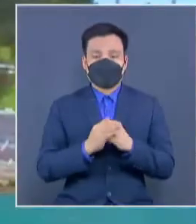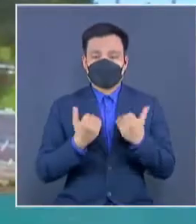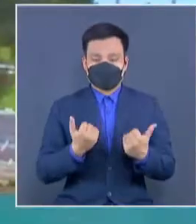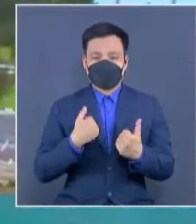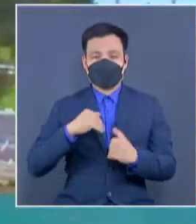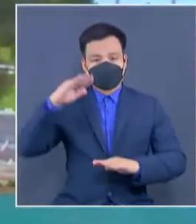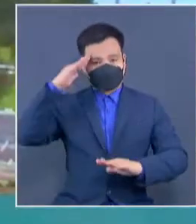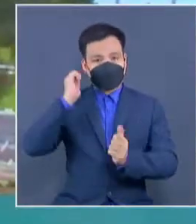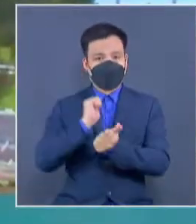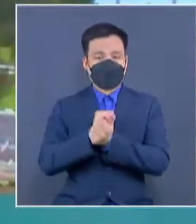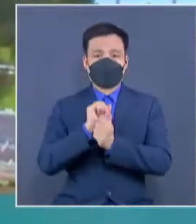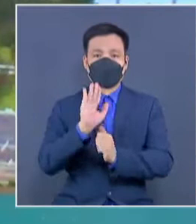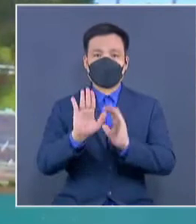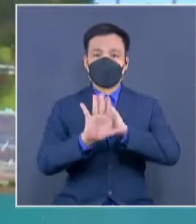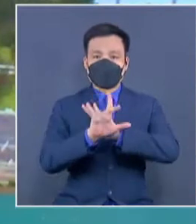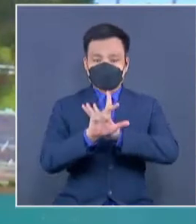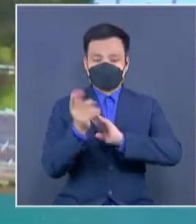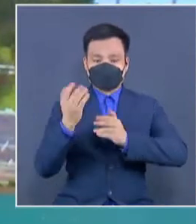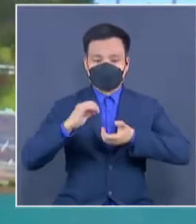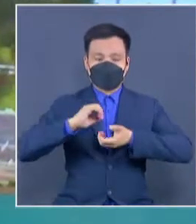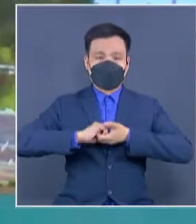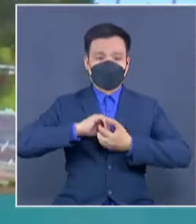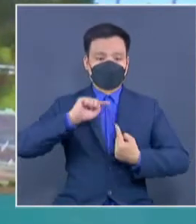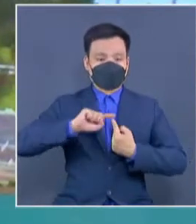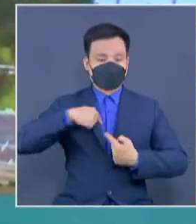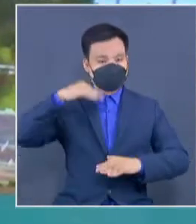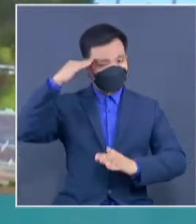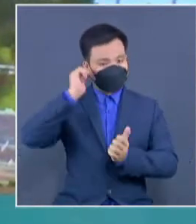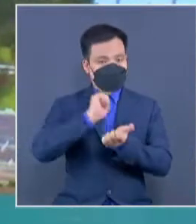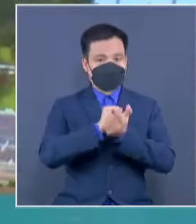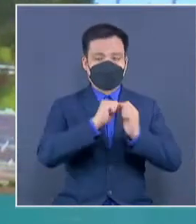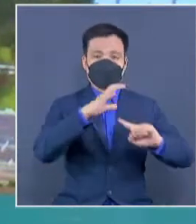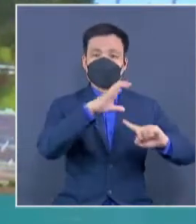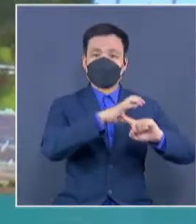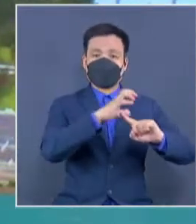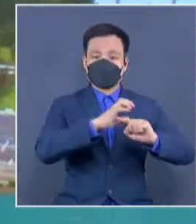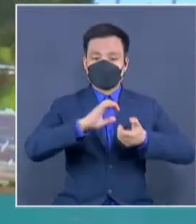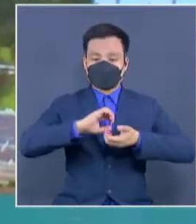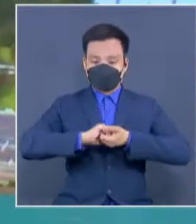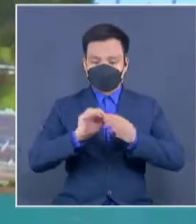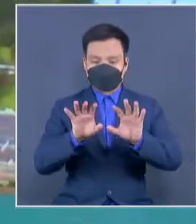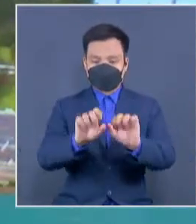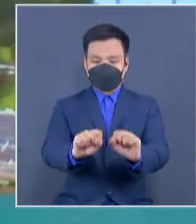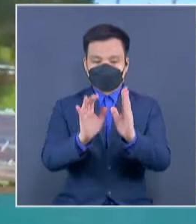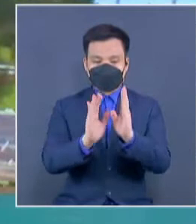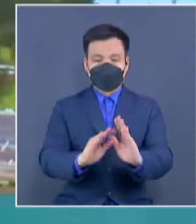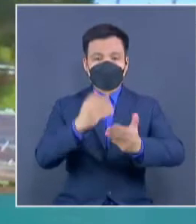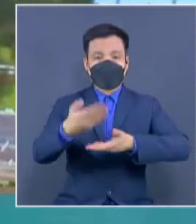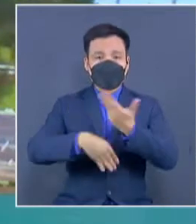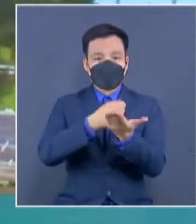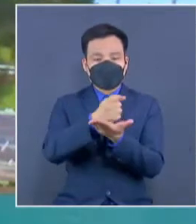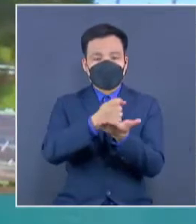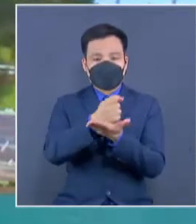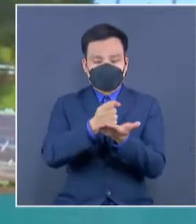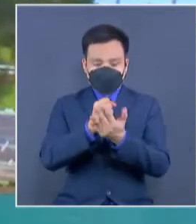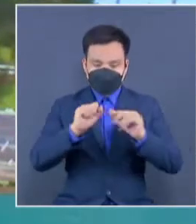ชลบุรีครับสนธิกำลังกับเจ้าหน้าที่ตำรวจสภ.เมืองพัทยาจับกุมนักค้ายาเสพติดถือว่าเป็นรายใหญ่ที